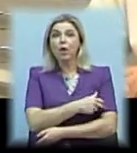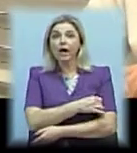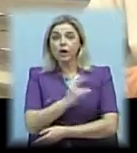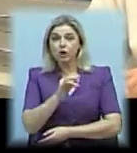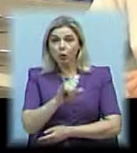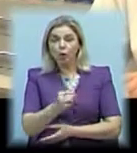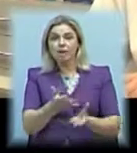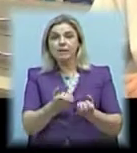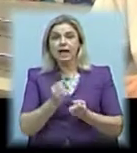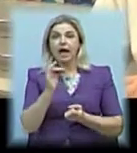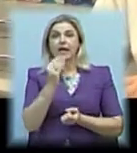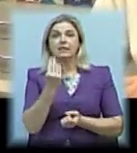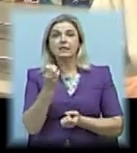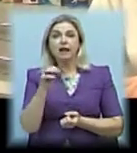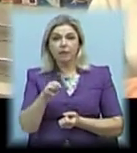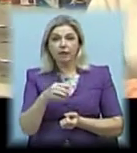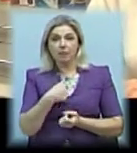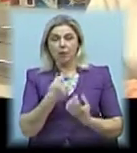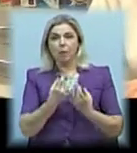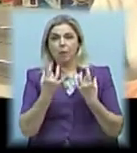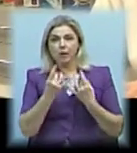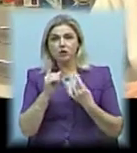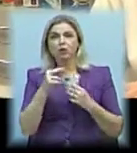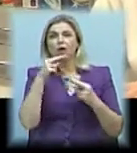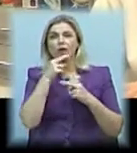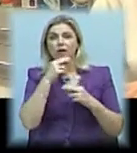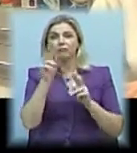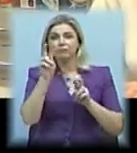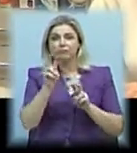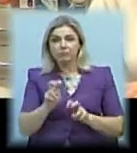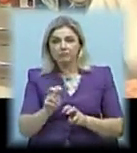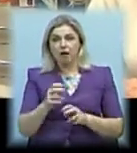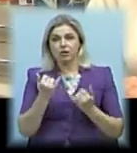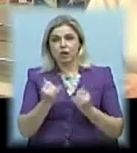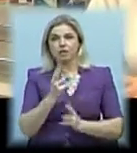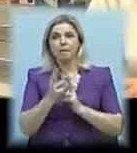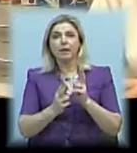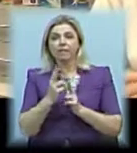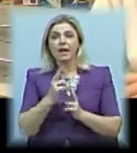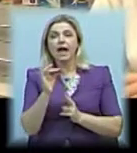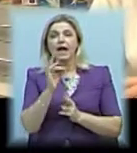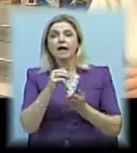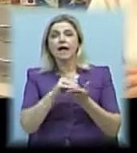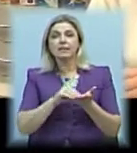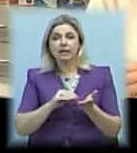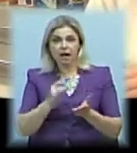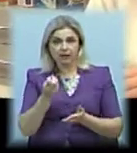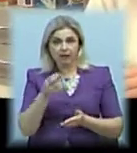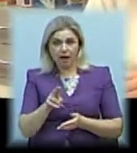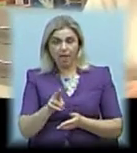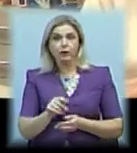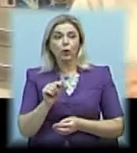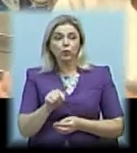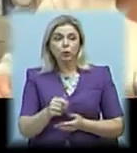Мені об'яснили, що міфортик и програф идет на перерегистрацию. Нет, програф нет, да, мифортик. Значит, тот